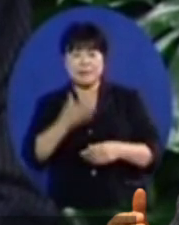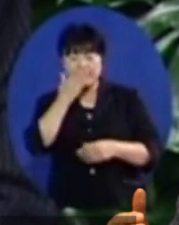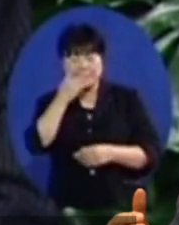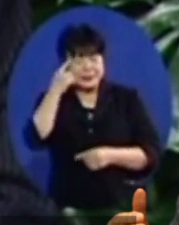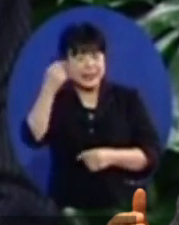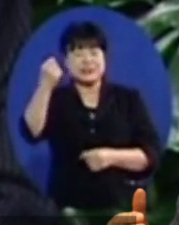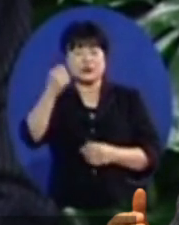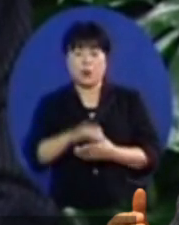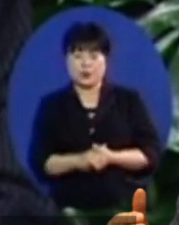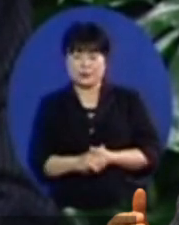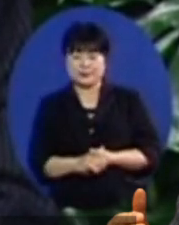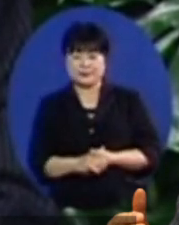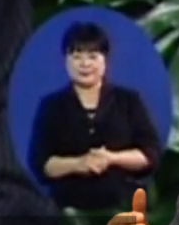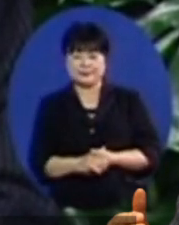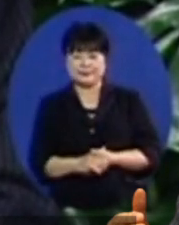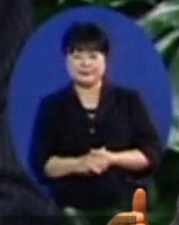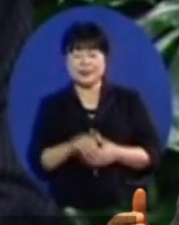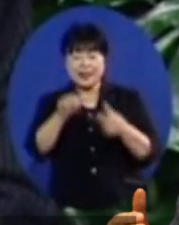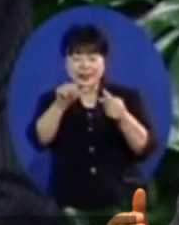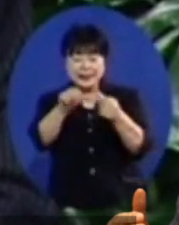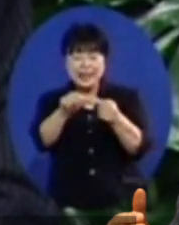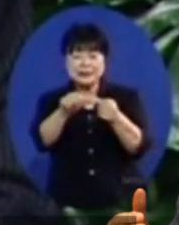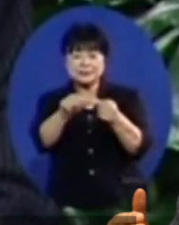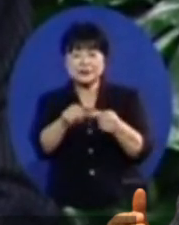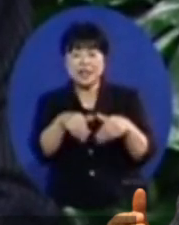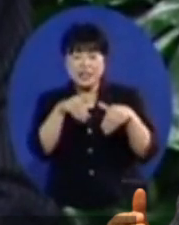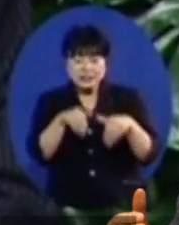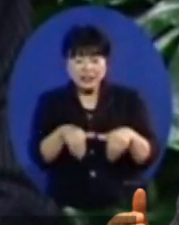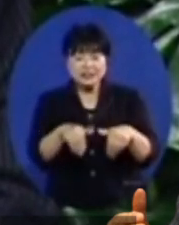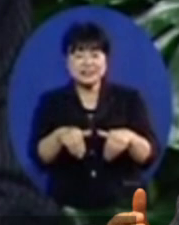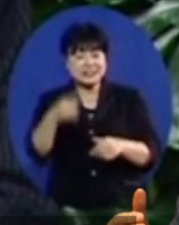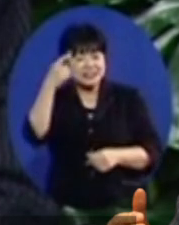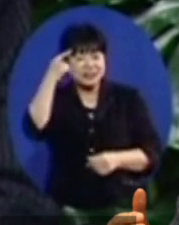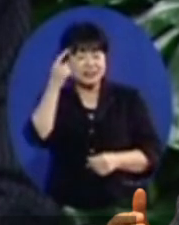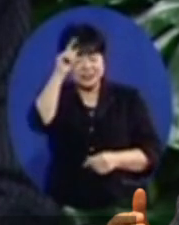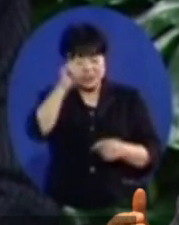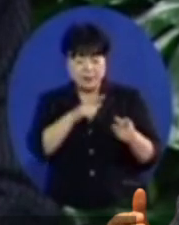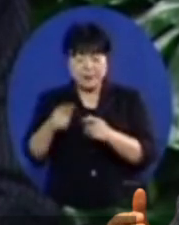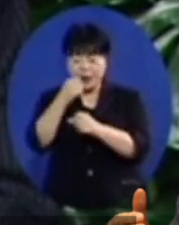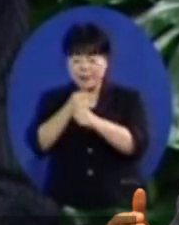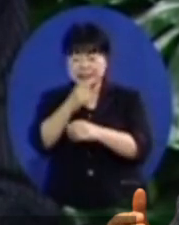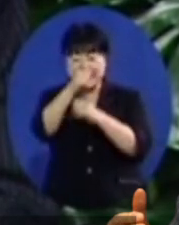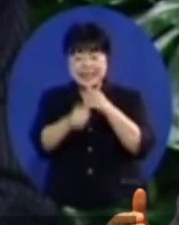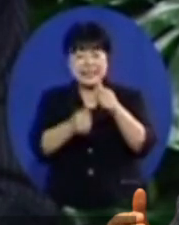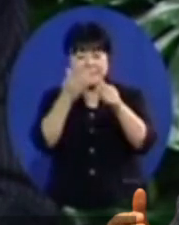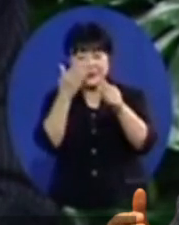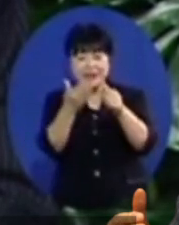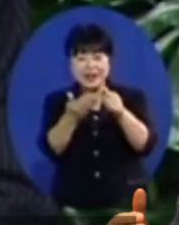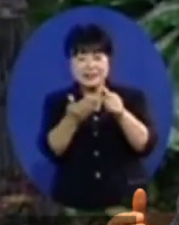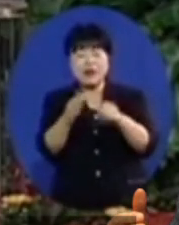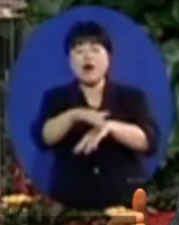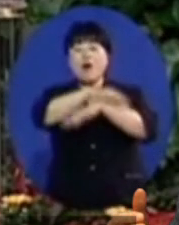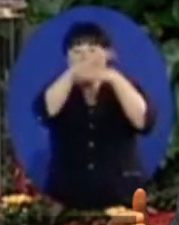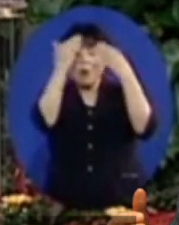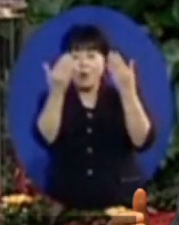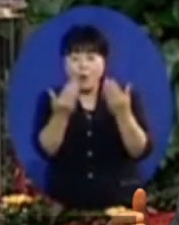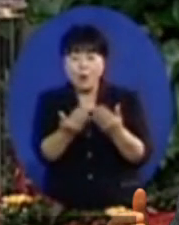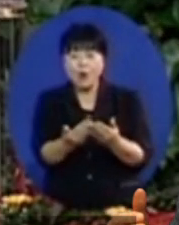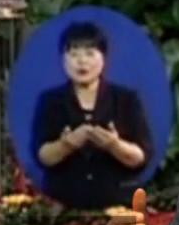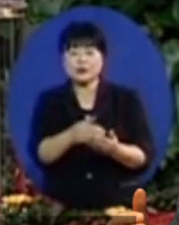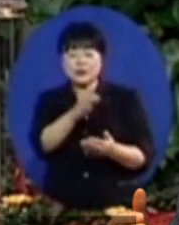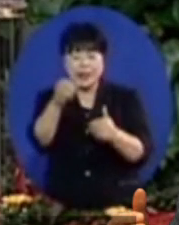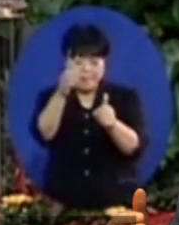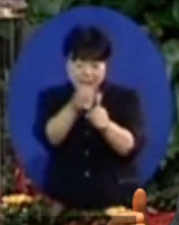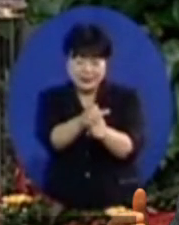것입니다. 다섯째는 청지기 정신이 있는 것입니다. 천지와 만물을 만드신 하나님은 그 모든 것을 우리에게